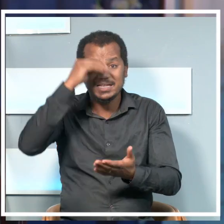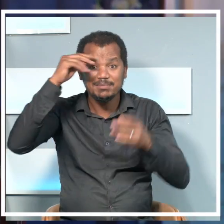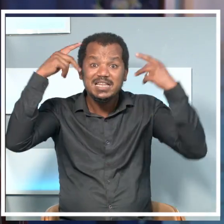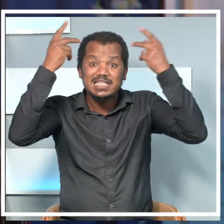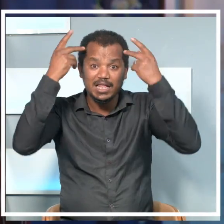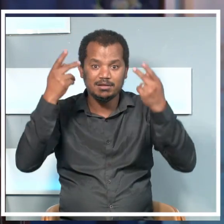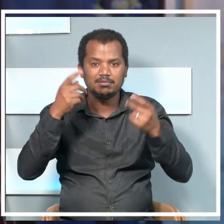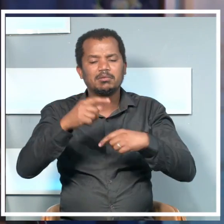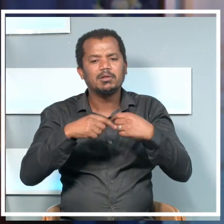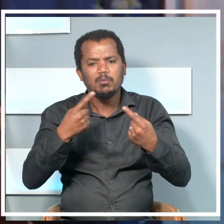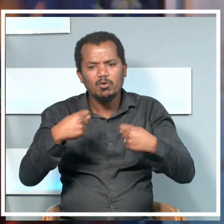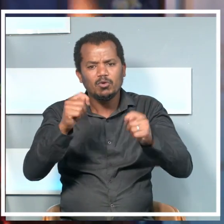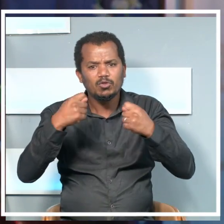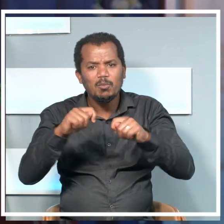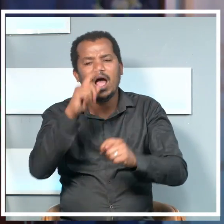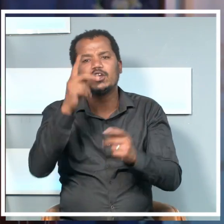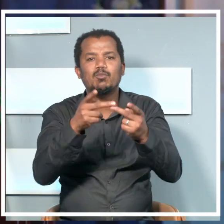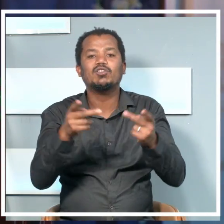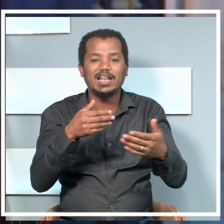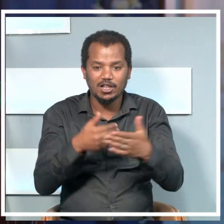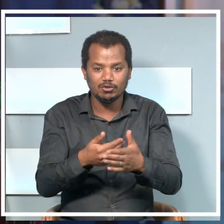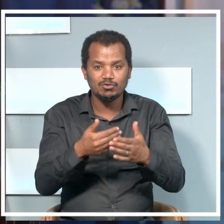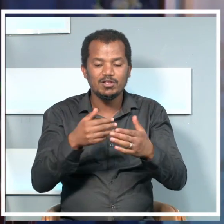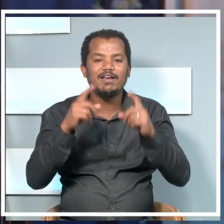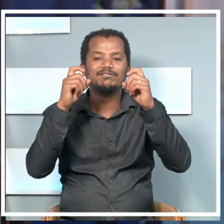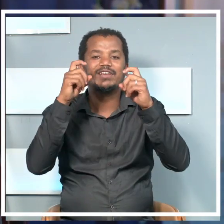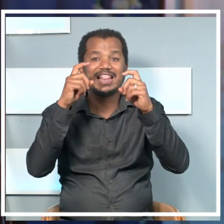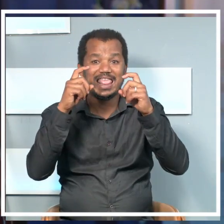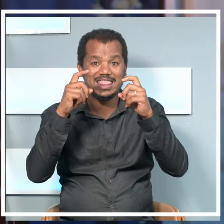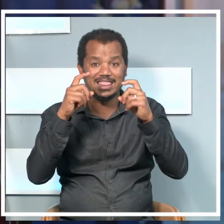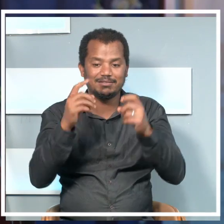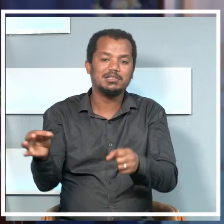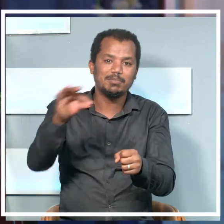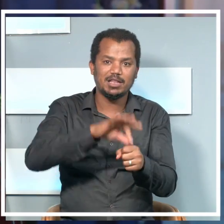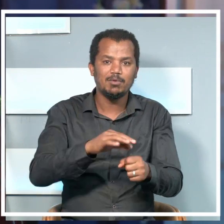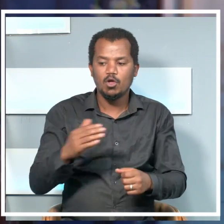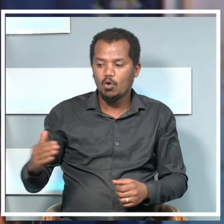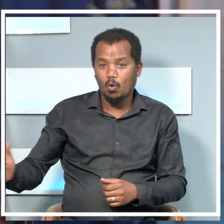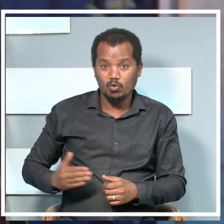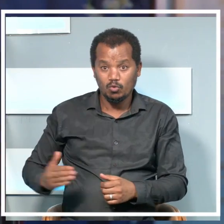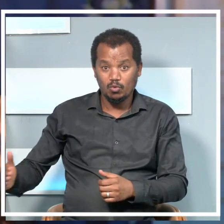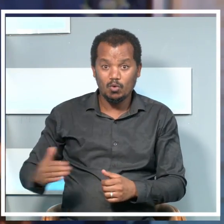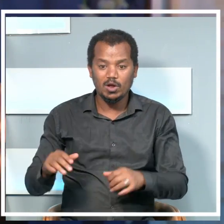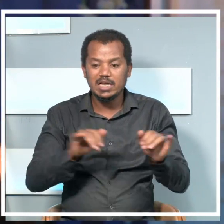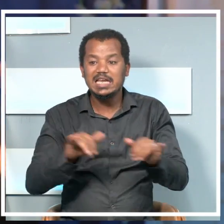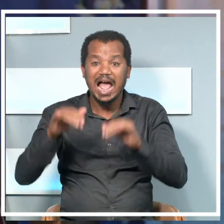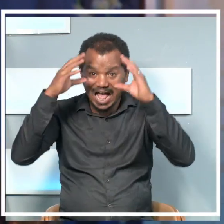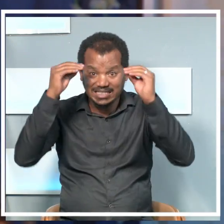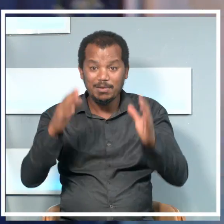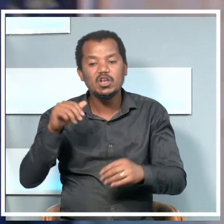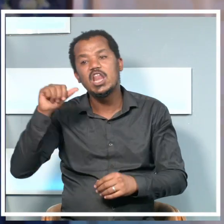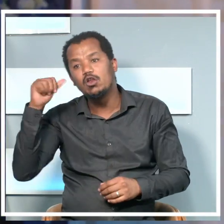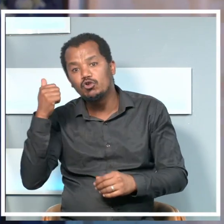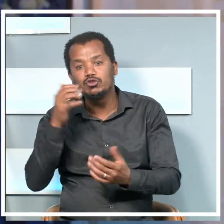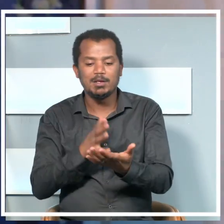ድረስ ተብሎ የሆነ ቦታ ላይ ደረሰ ፈታኝ እንዲመደብላት እና ደግሞ ጎን ለጎን ደግሞ